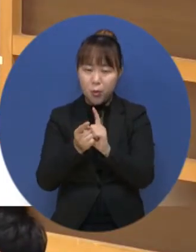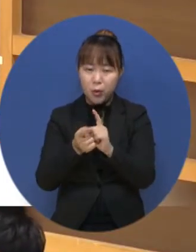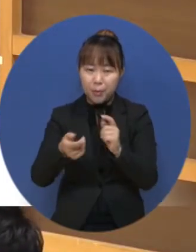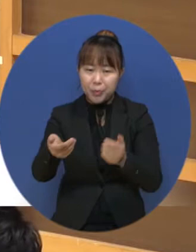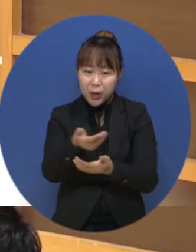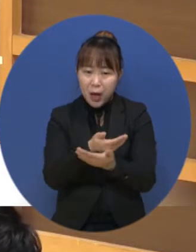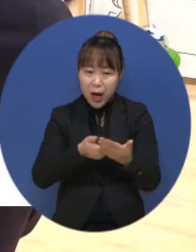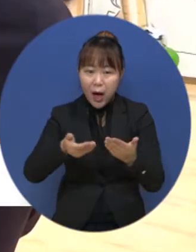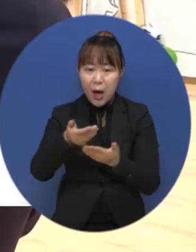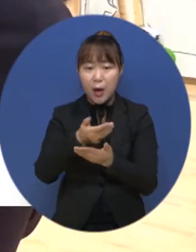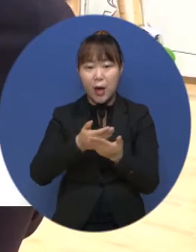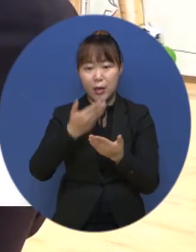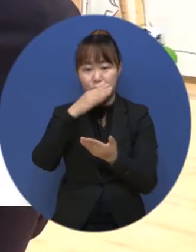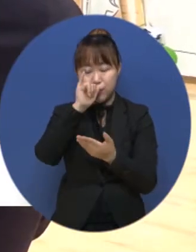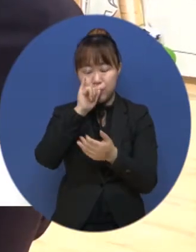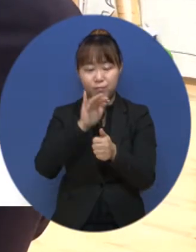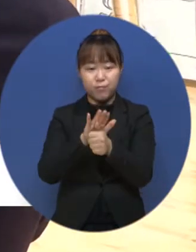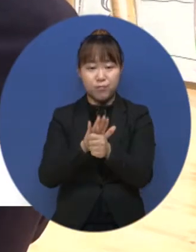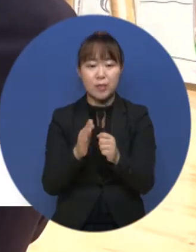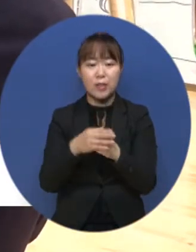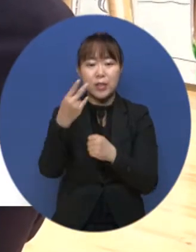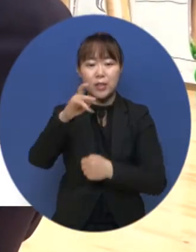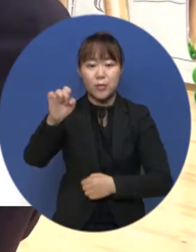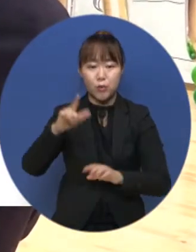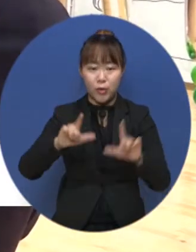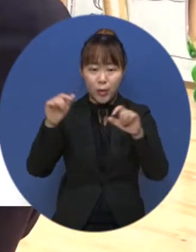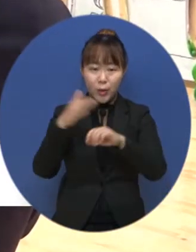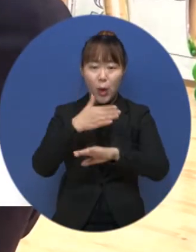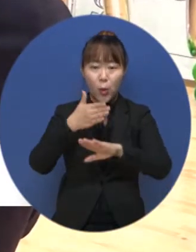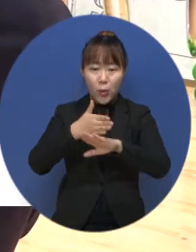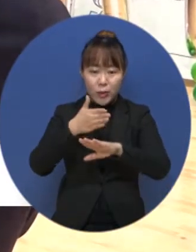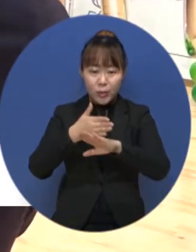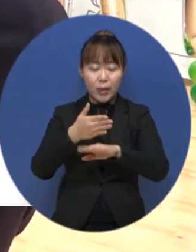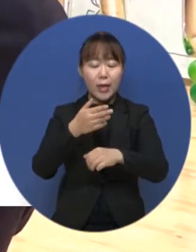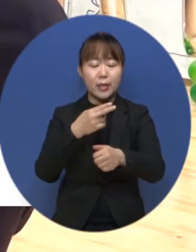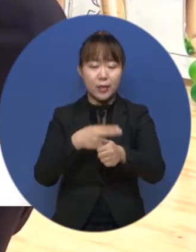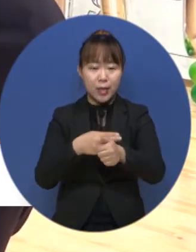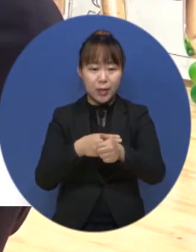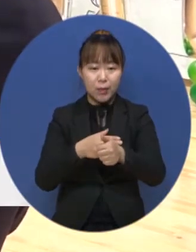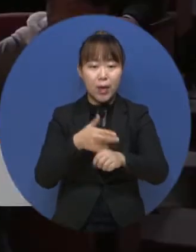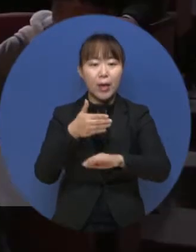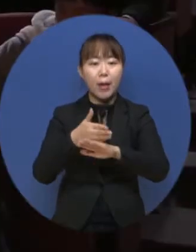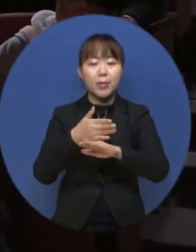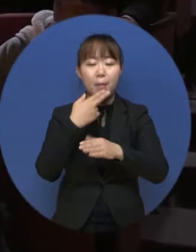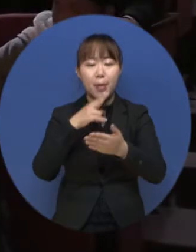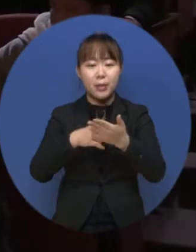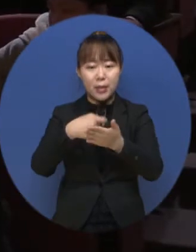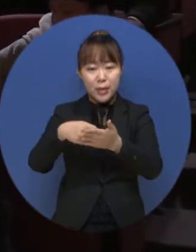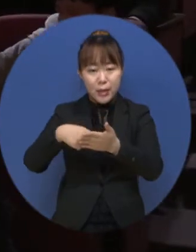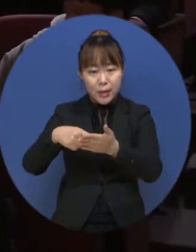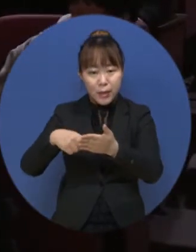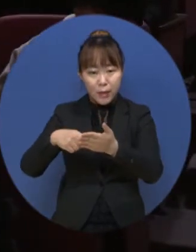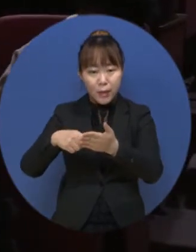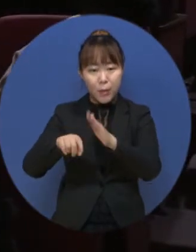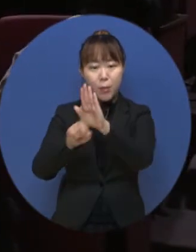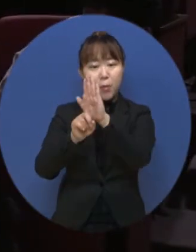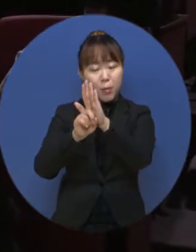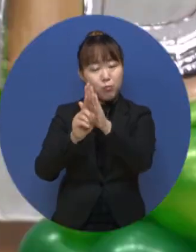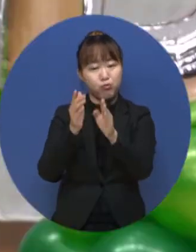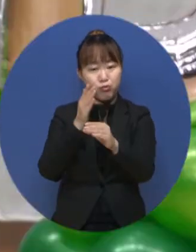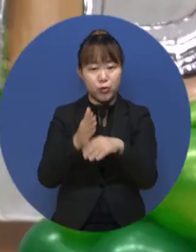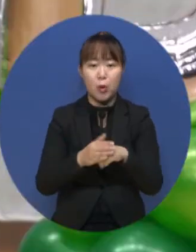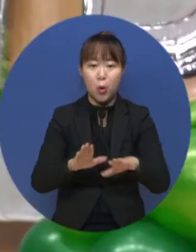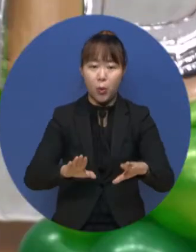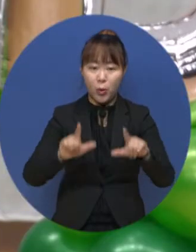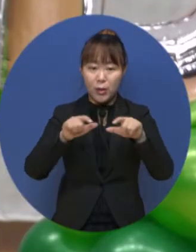창구를 마련했습니다. 2016년부터 고맙습니다 선생님 감사 편지 쓰기 공모전을 실시하고 있는 가운데